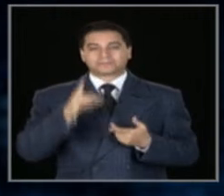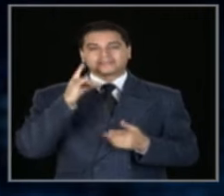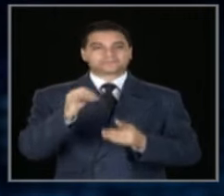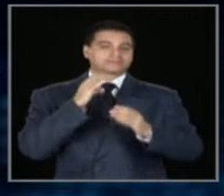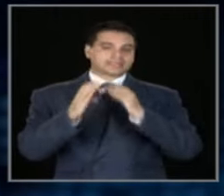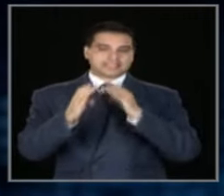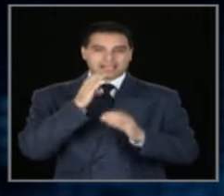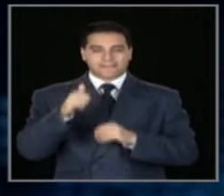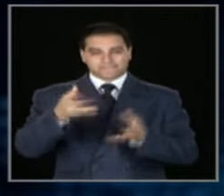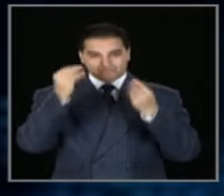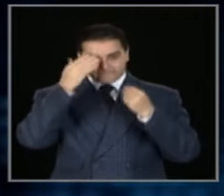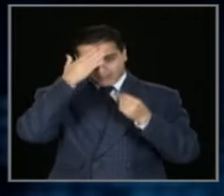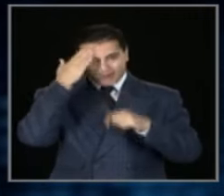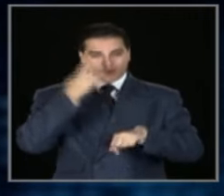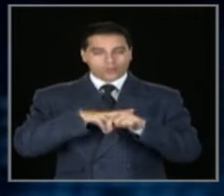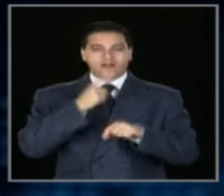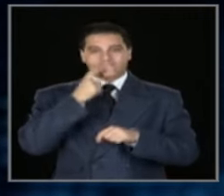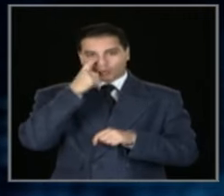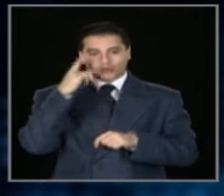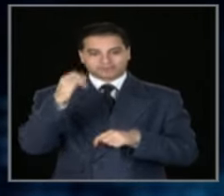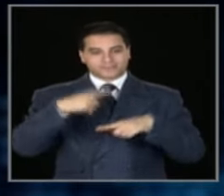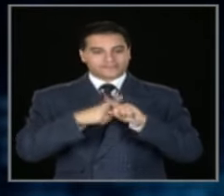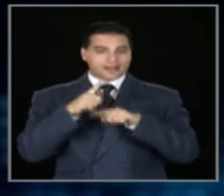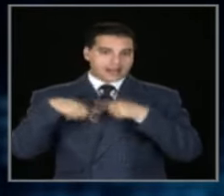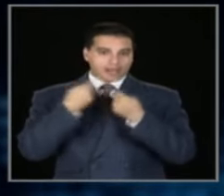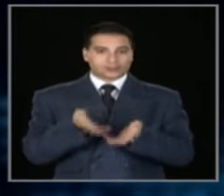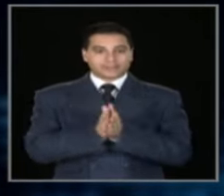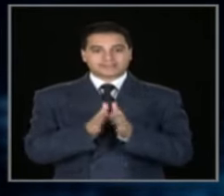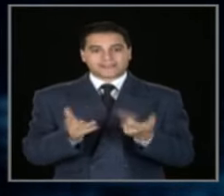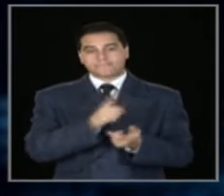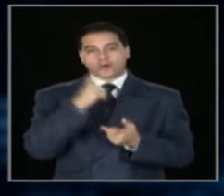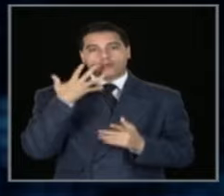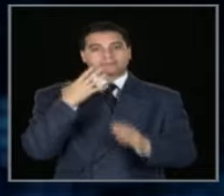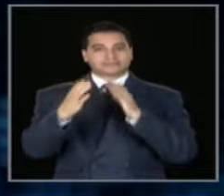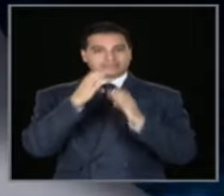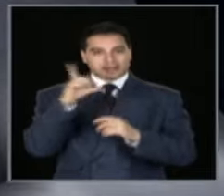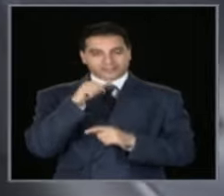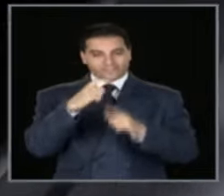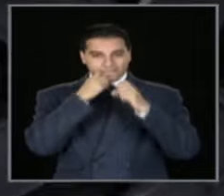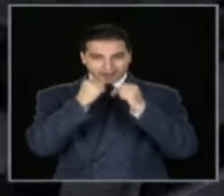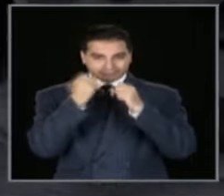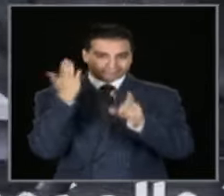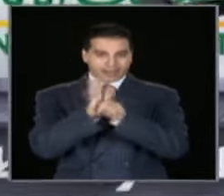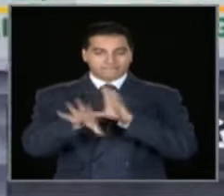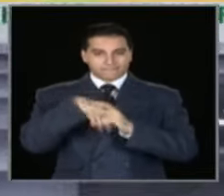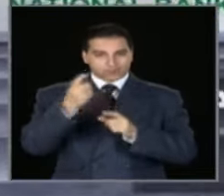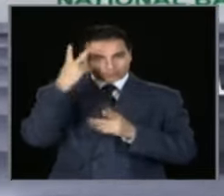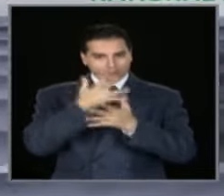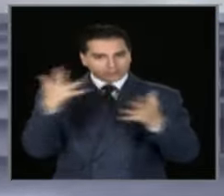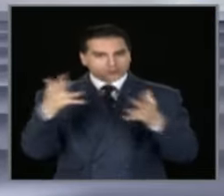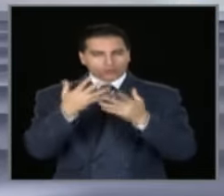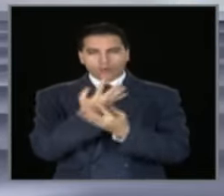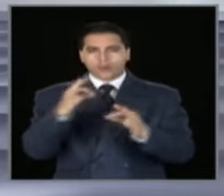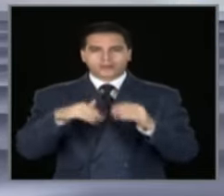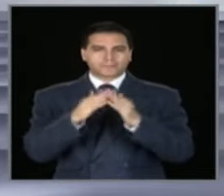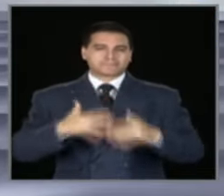50 نقطة في فقرة المعرفة والفنون، ويبقى الرصيد لحد دلوقتي 105 نقطة في خزنة البنك الأهلي المصري الداعم